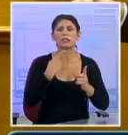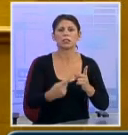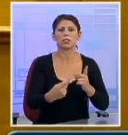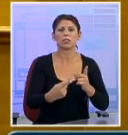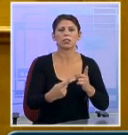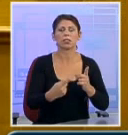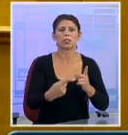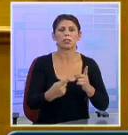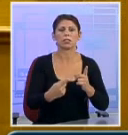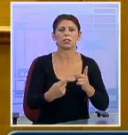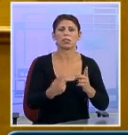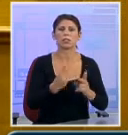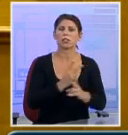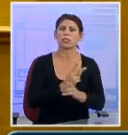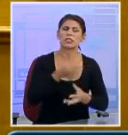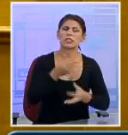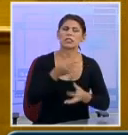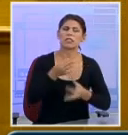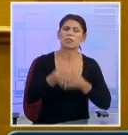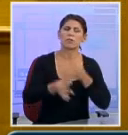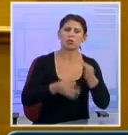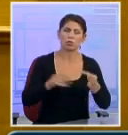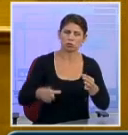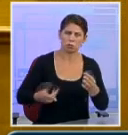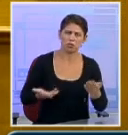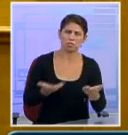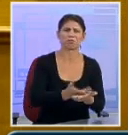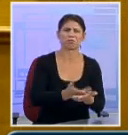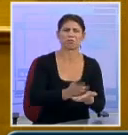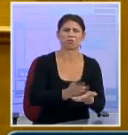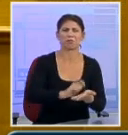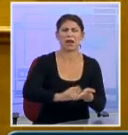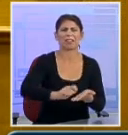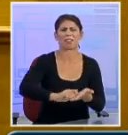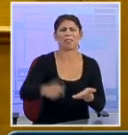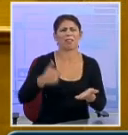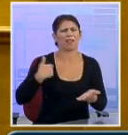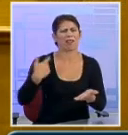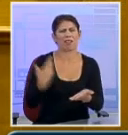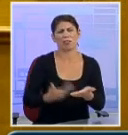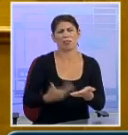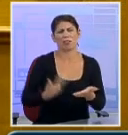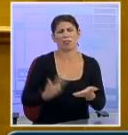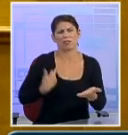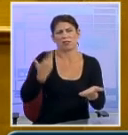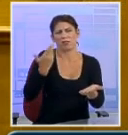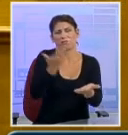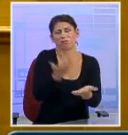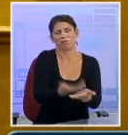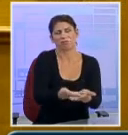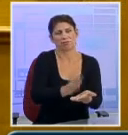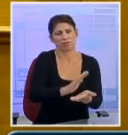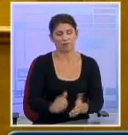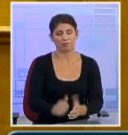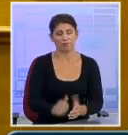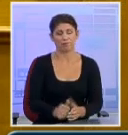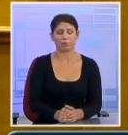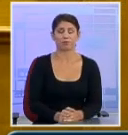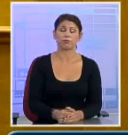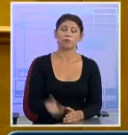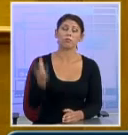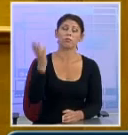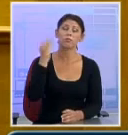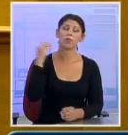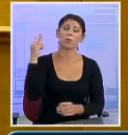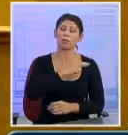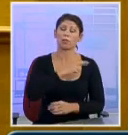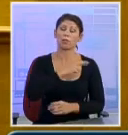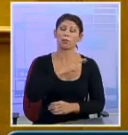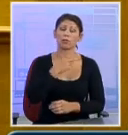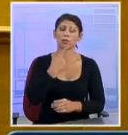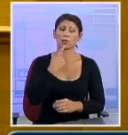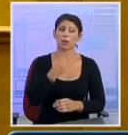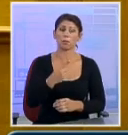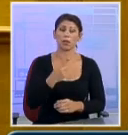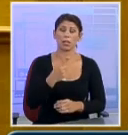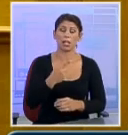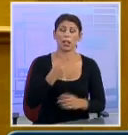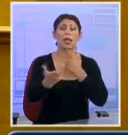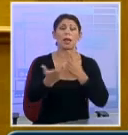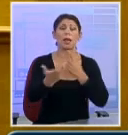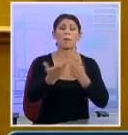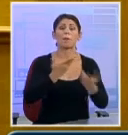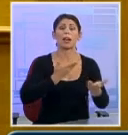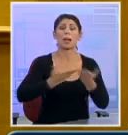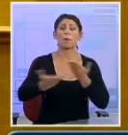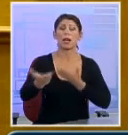στις διαπραγματεύσεις για να στηρίξει την αγροτική παραγωγή και ότι αυτό θα αξιοποιήσει το σκοπό κοινοτικού φόρου 20 δις